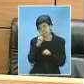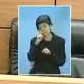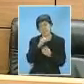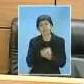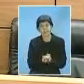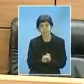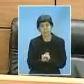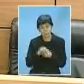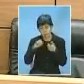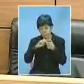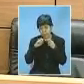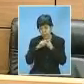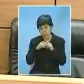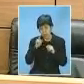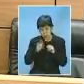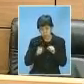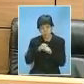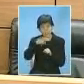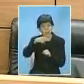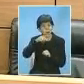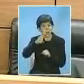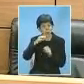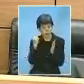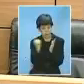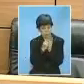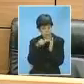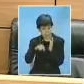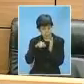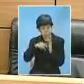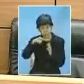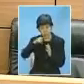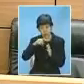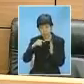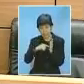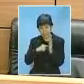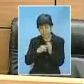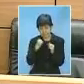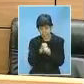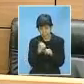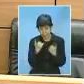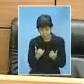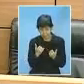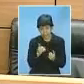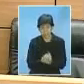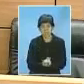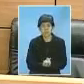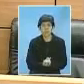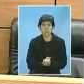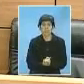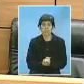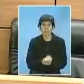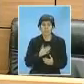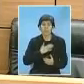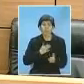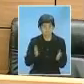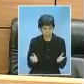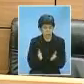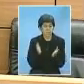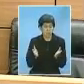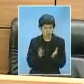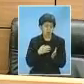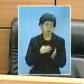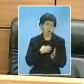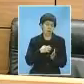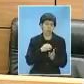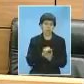เพราะฉะนั้นการแก้ไขร่างพระราชบัญญัติที่ออกมาขออภัยครับที่ออกร่างพระราชบัญญัติฉบับนี้ออกมาเนี่ยนะครับผมสนับสนุนอย่างเต็ม